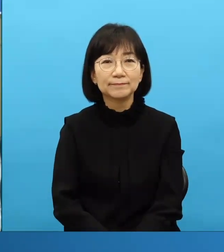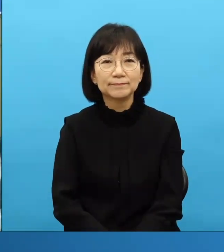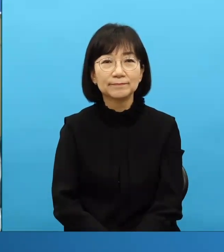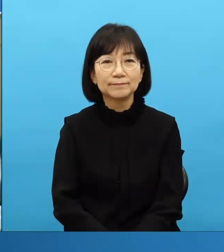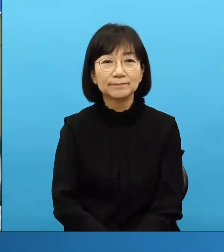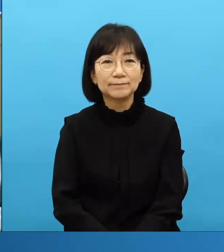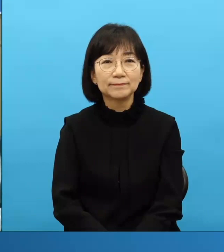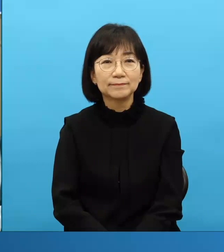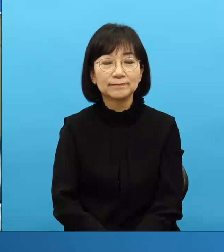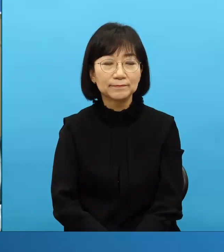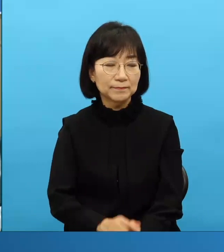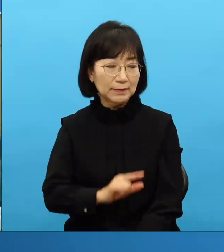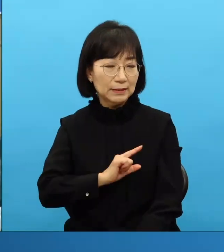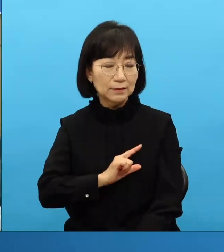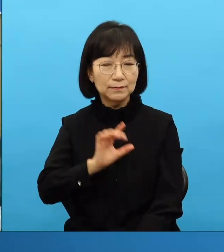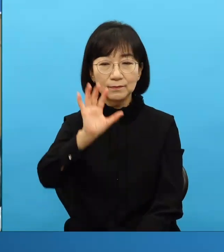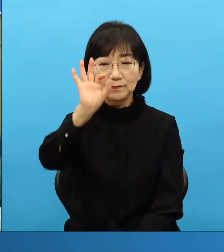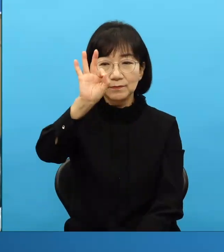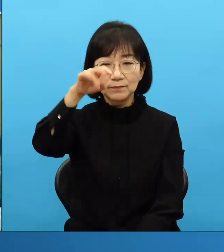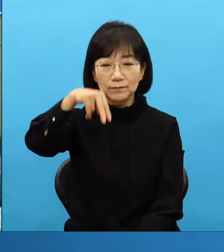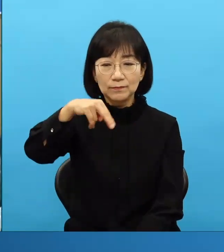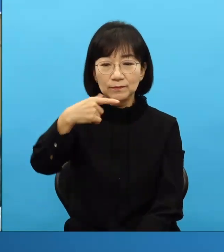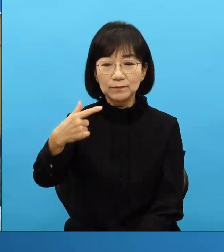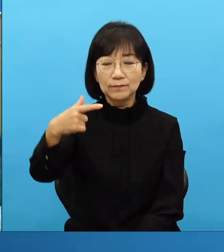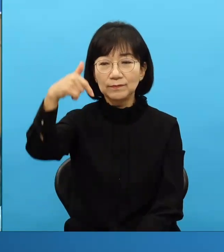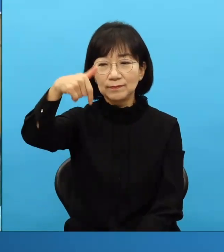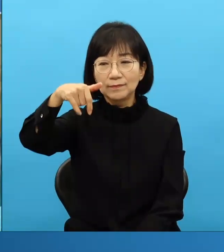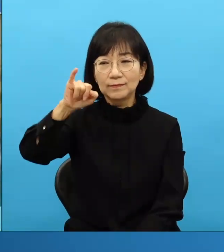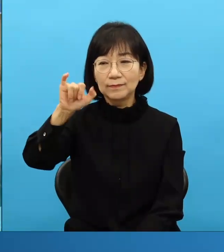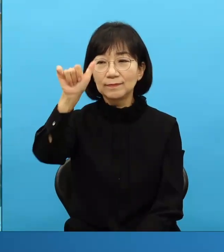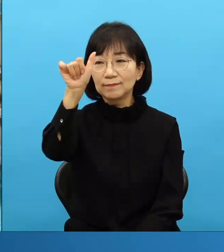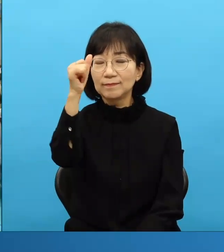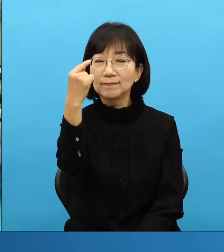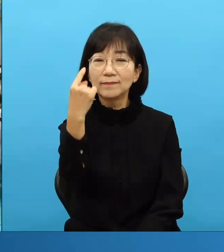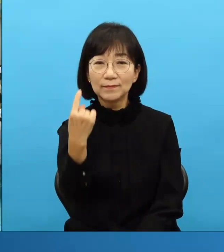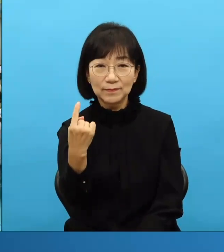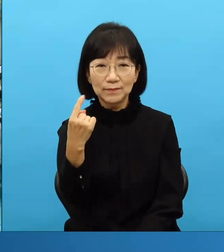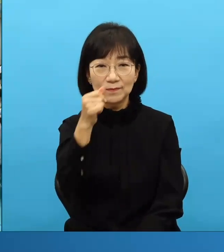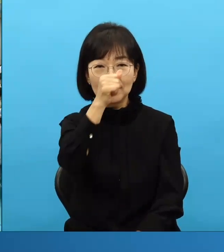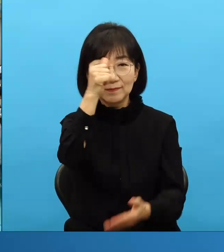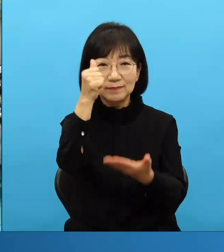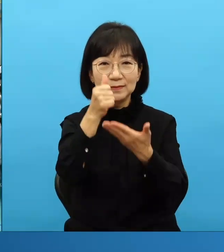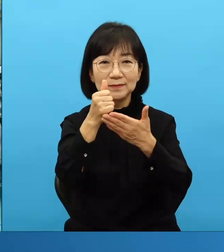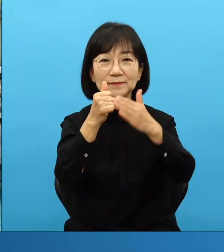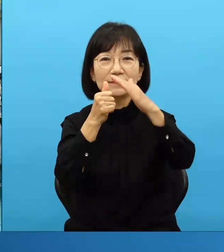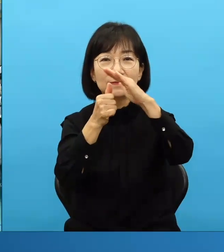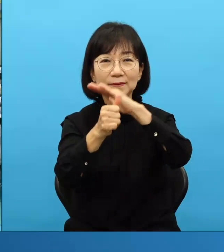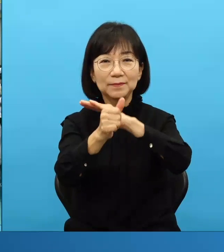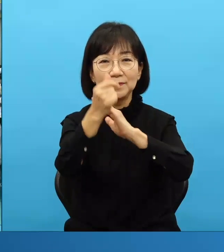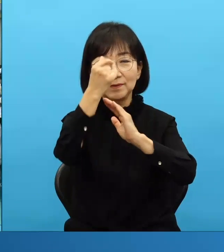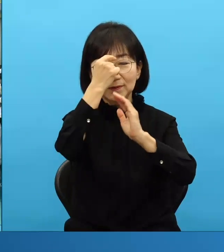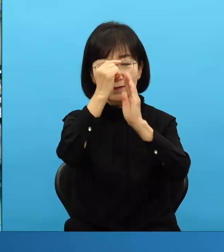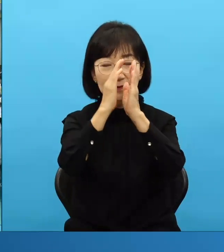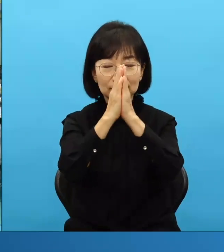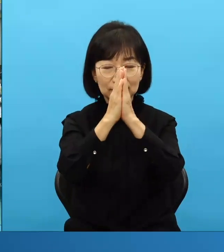예배를 위해서 윤기호 장로님 대표 기도하시겠습니다. At this time, Elder Ki-ho Yoon will come and pray for the worship.